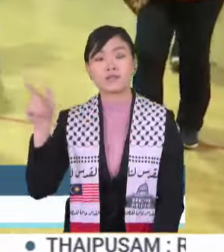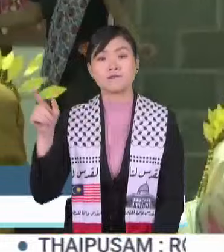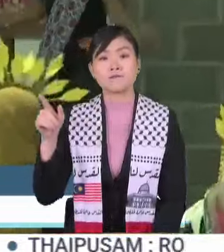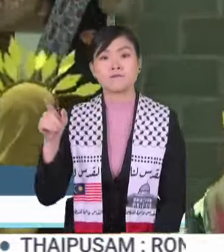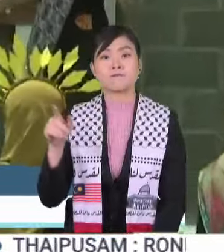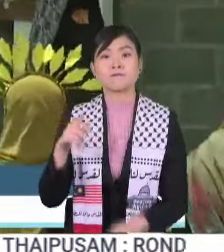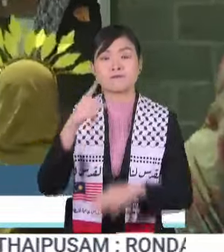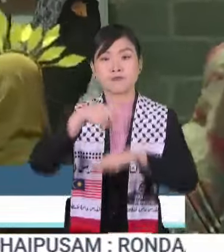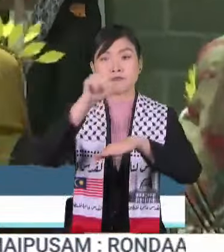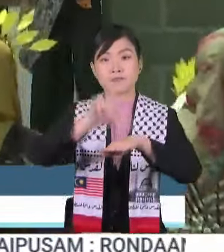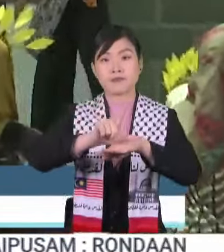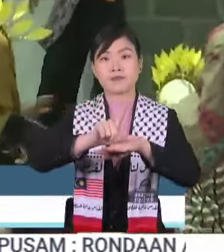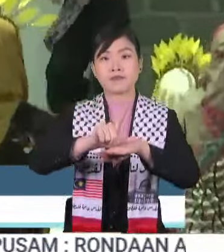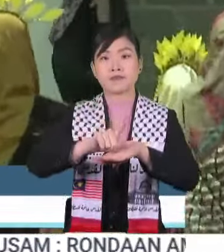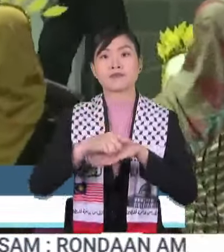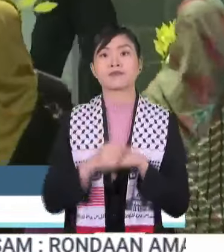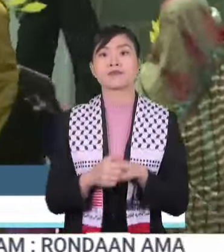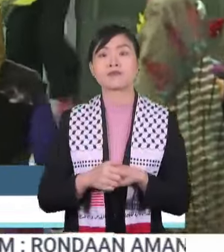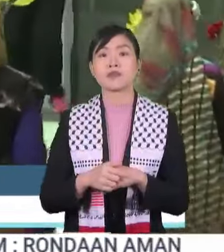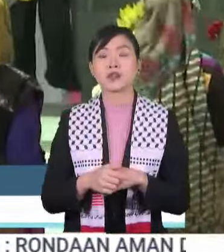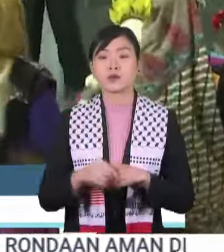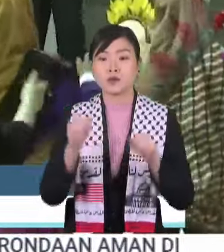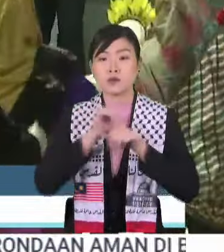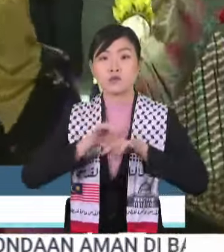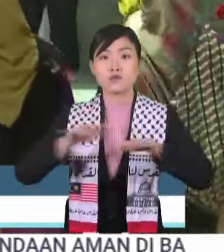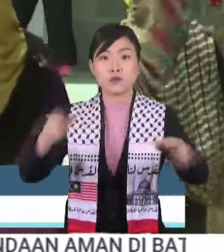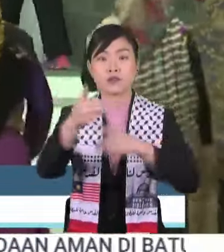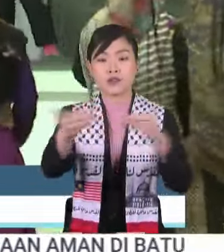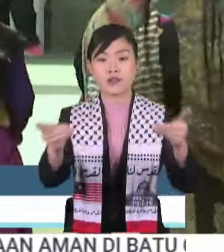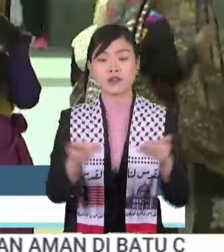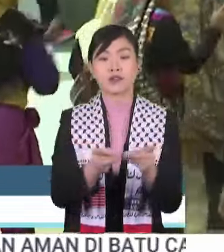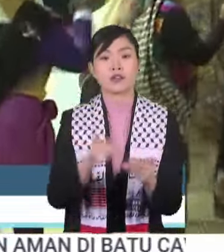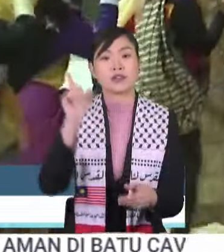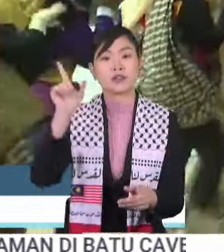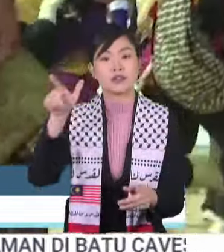dianjurkan itu akan diperluaskan ke daerah-daerah lain di negeri